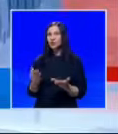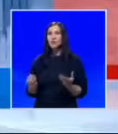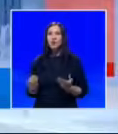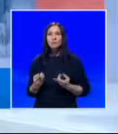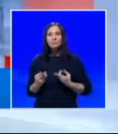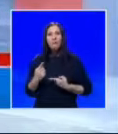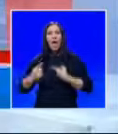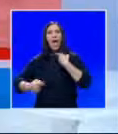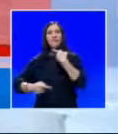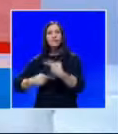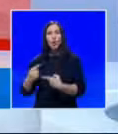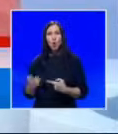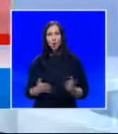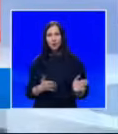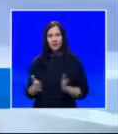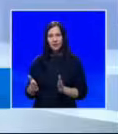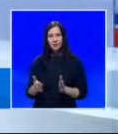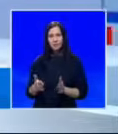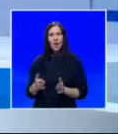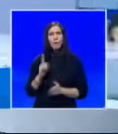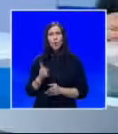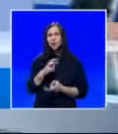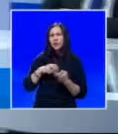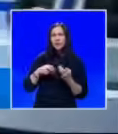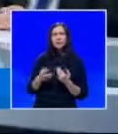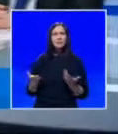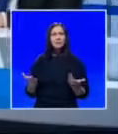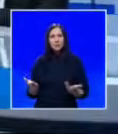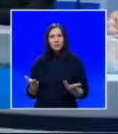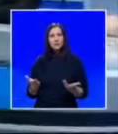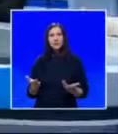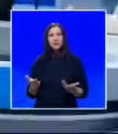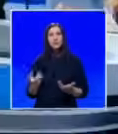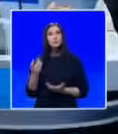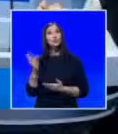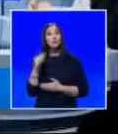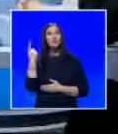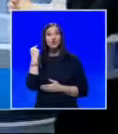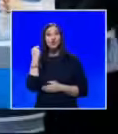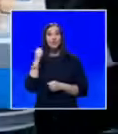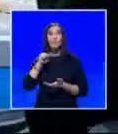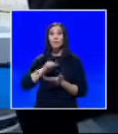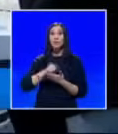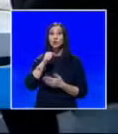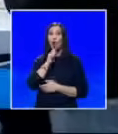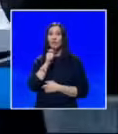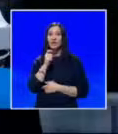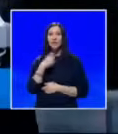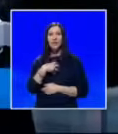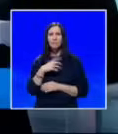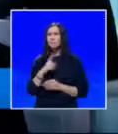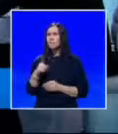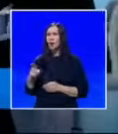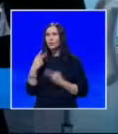еволюция. Има ли някакъв символ да това? Може ли да се търси дори и вчерашната пресконференция на ГЕРБ? Някои